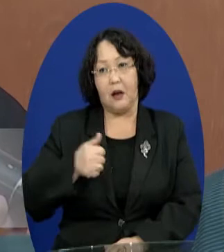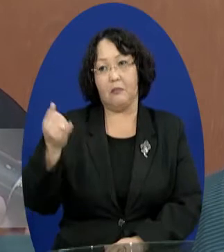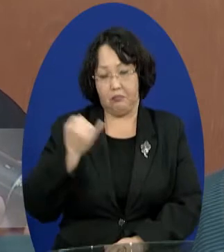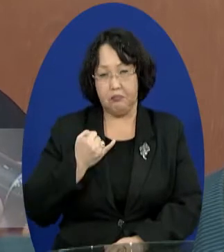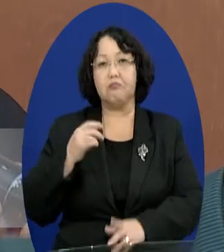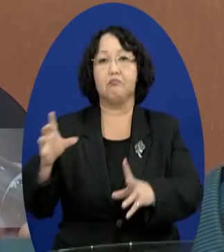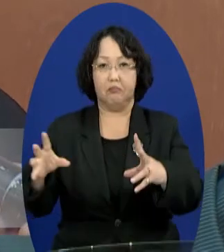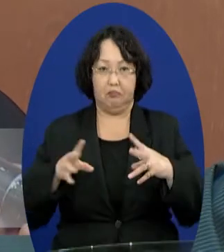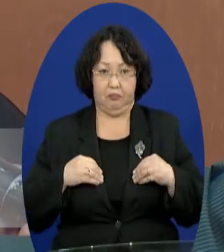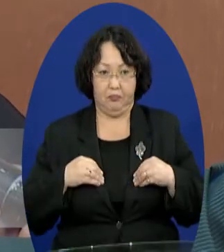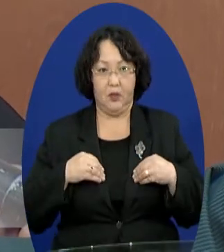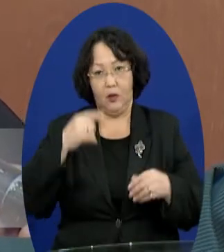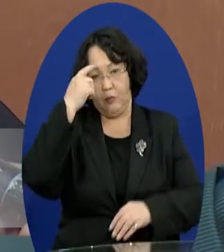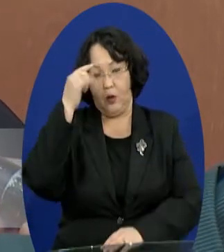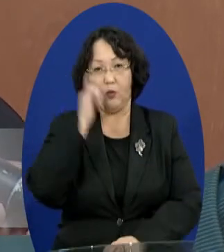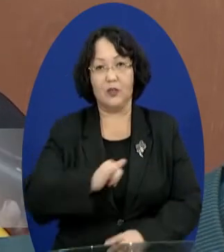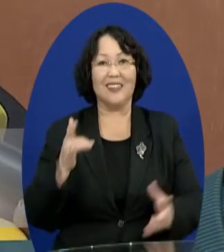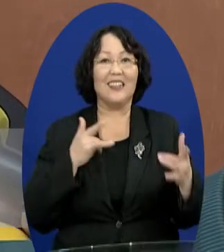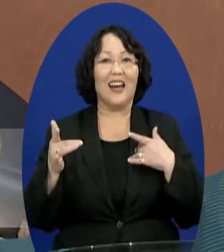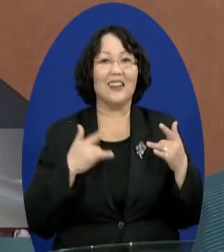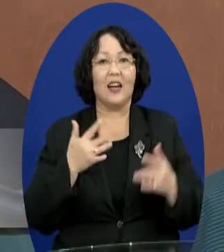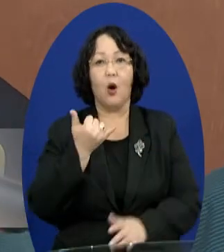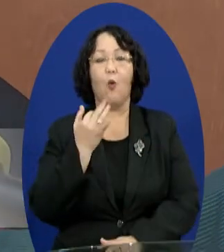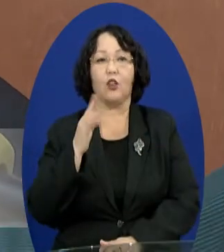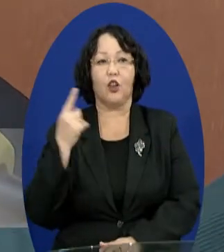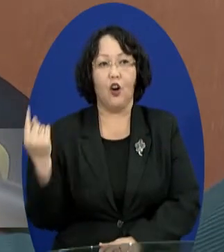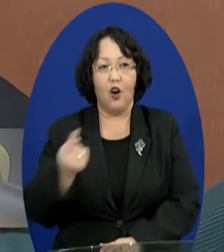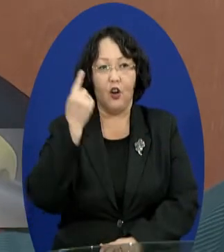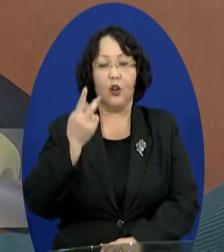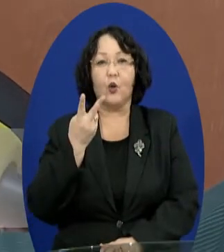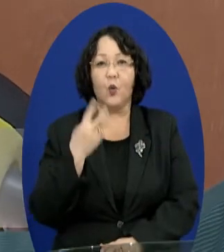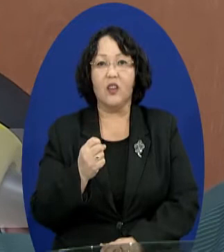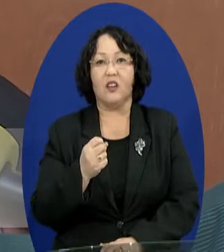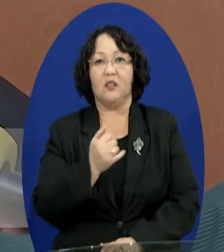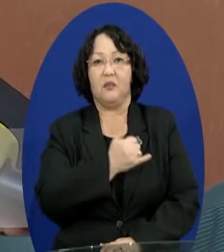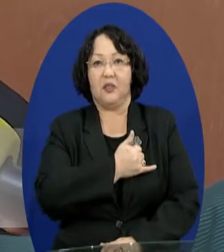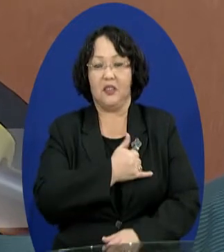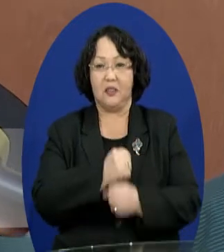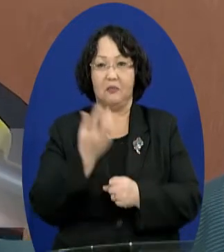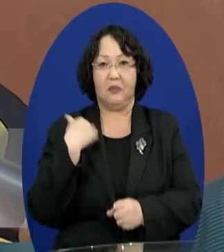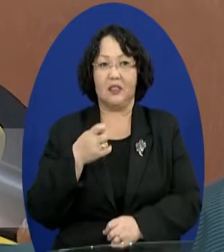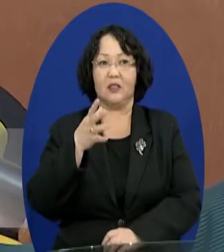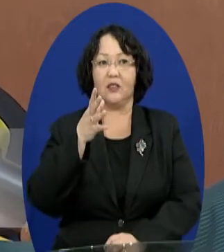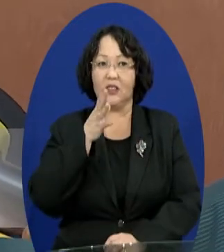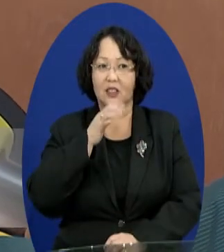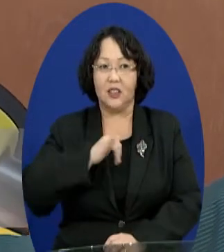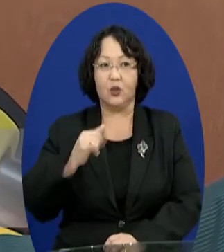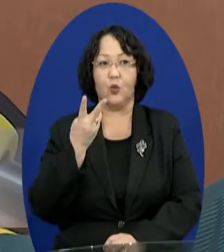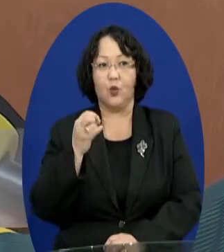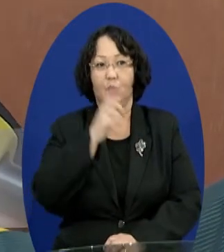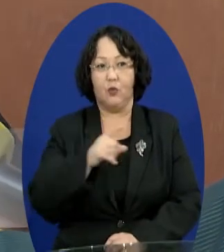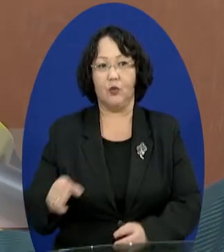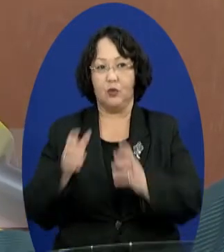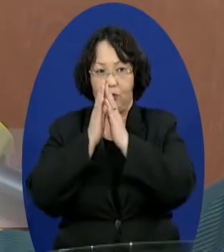зэрэг дааж Монголын театрын урлагийн оргил үеийг эцэгнэж явсан үеийнхэндээ нэгэнтэ мөргий,